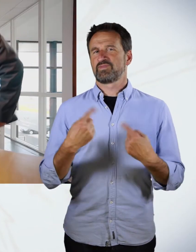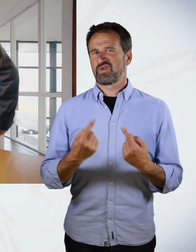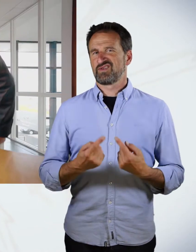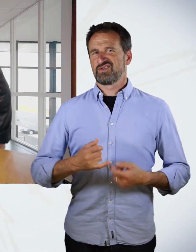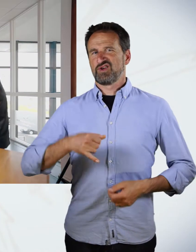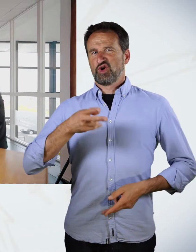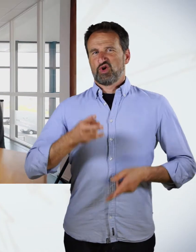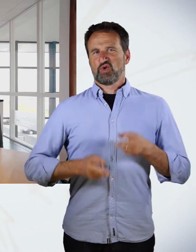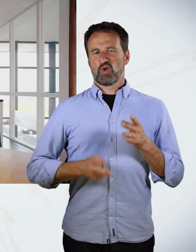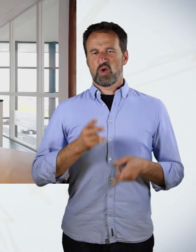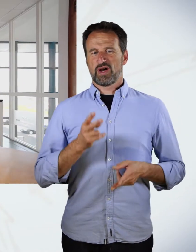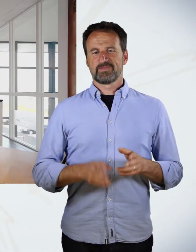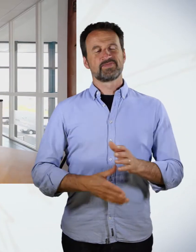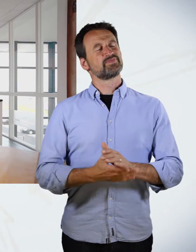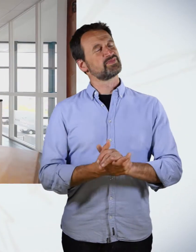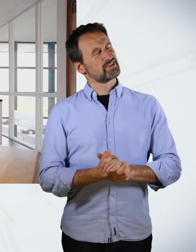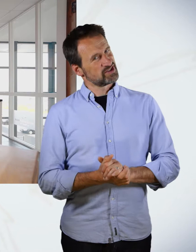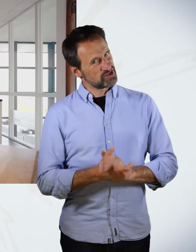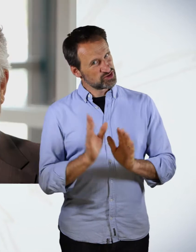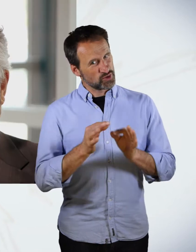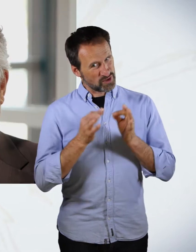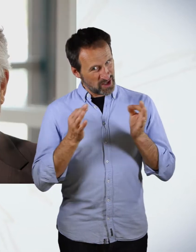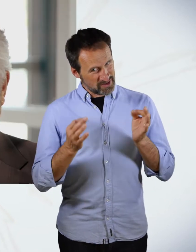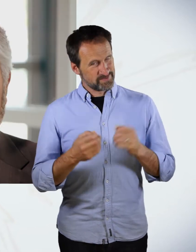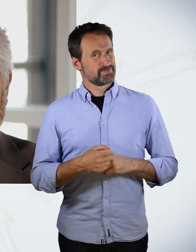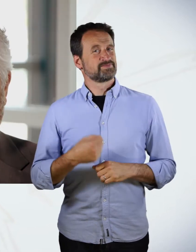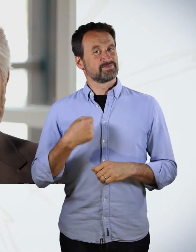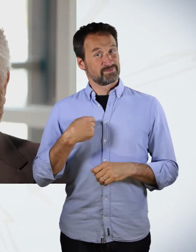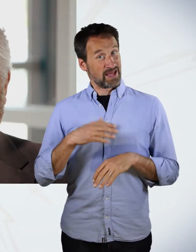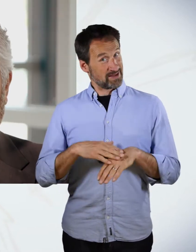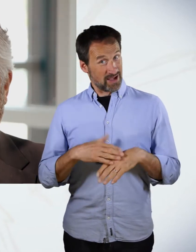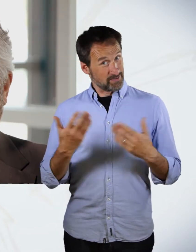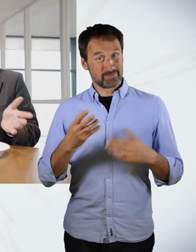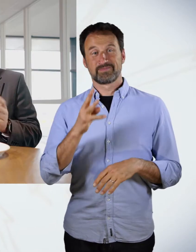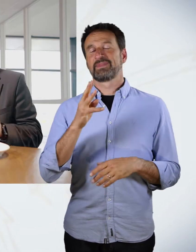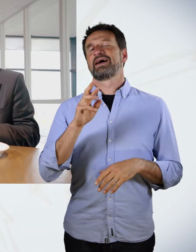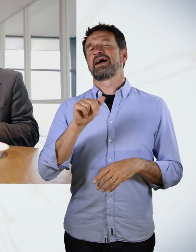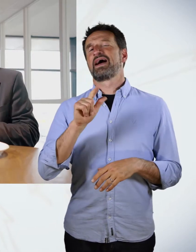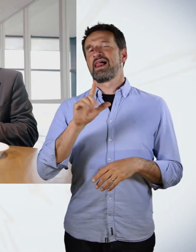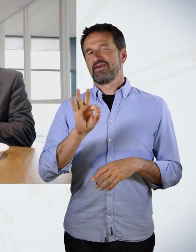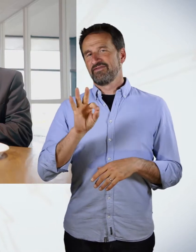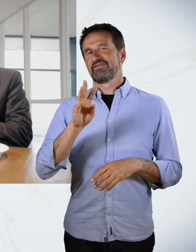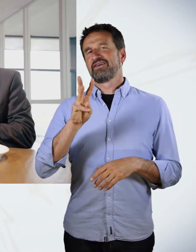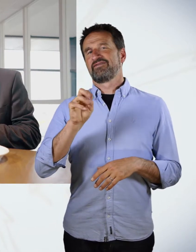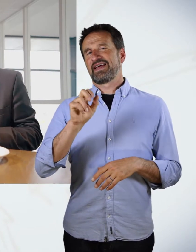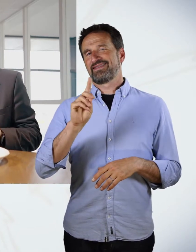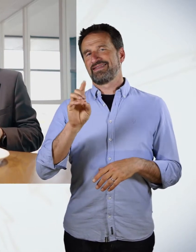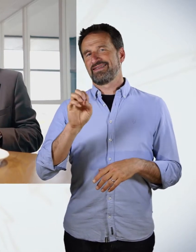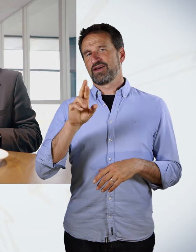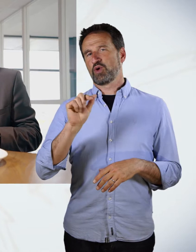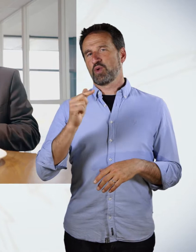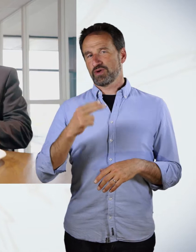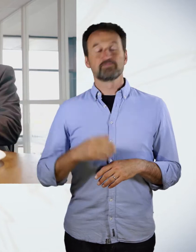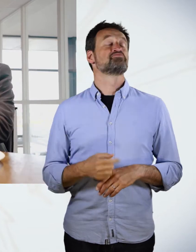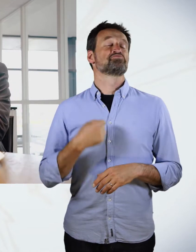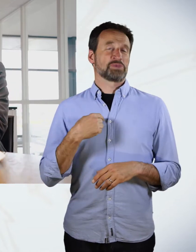Und dann kam der Joghurt. Schönen guten Tag, mein Name ist Ralf Wenderoth und ich bin Küchenverkäufer hier. Ich fange mal mit dem linken Teller an.